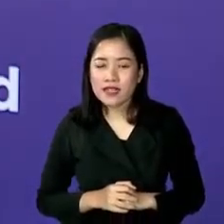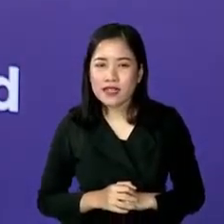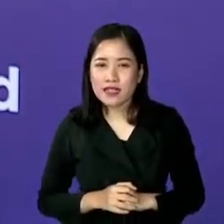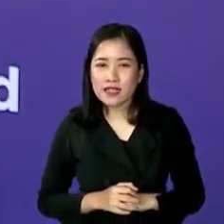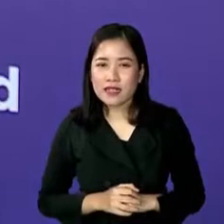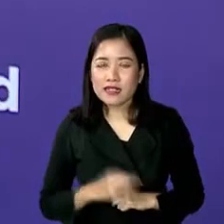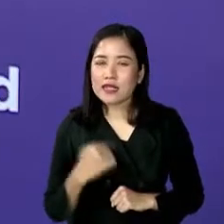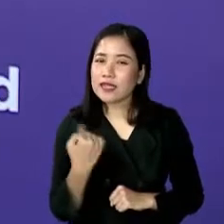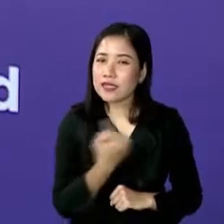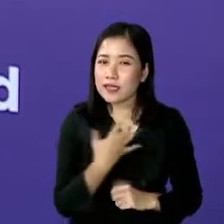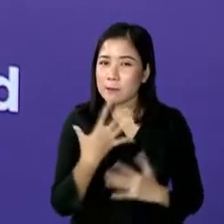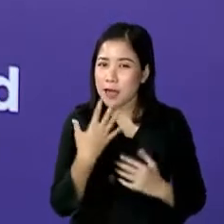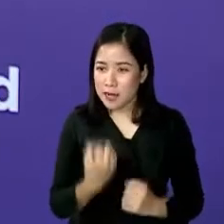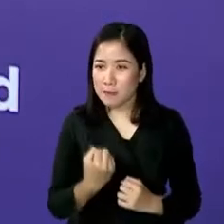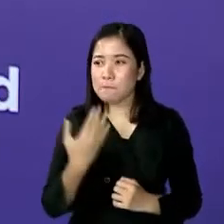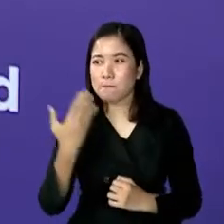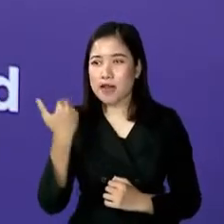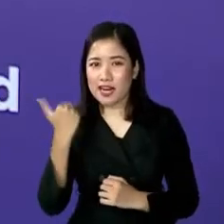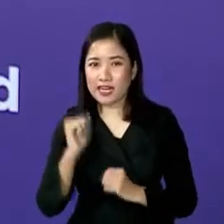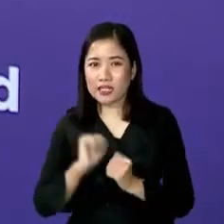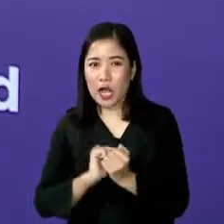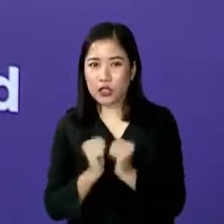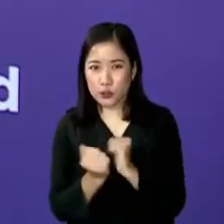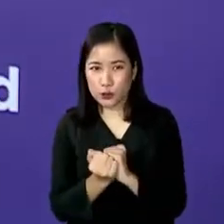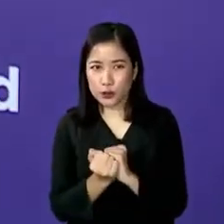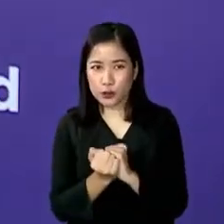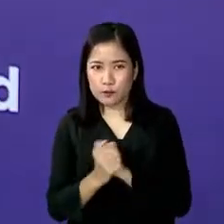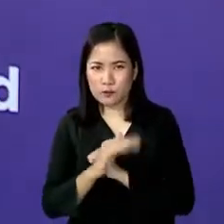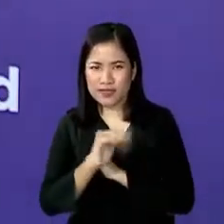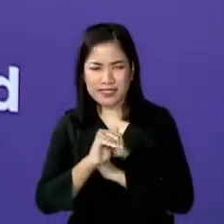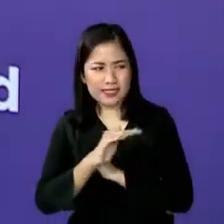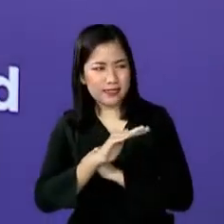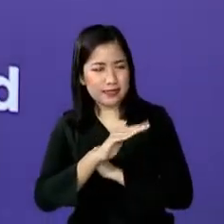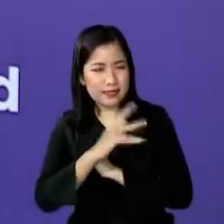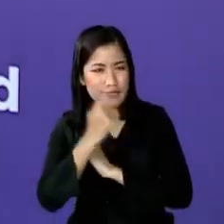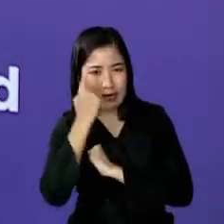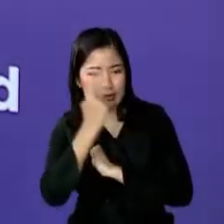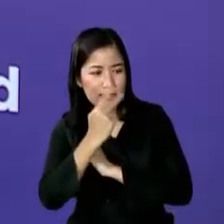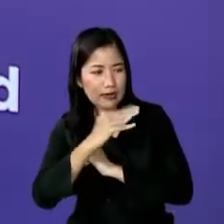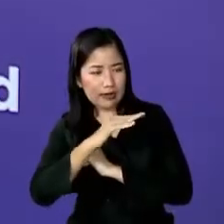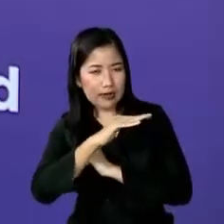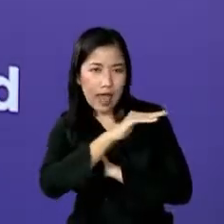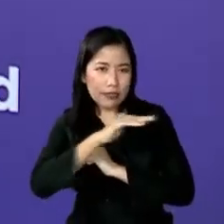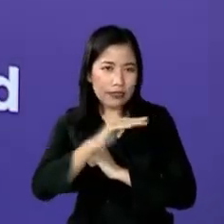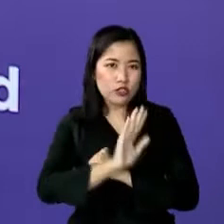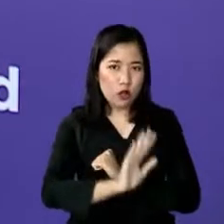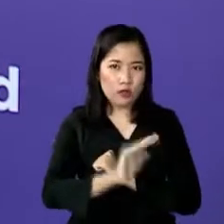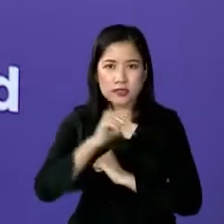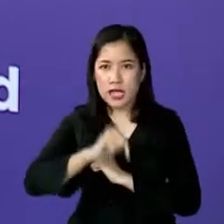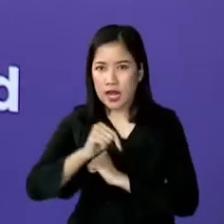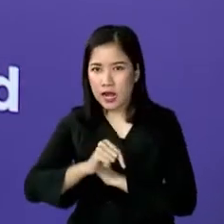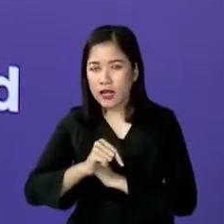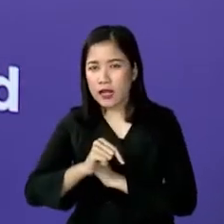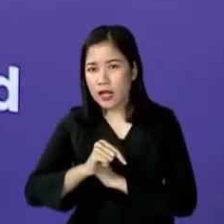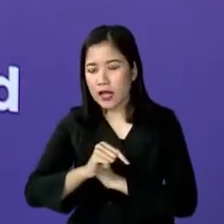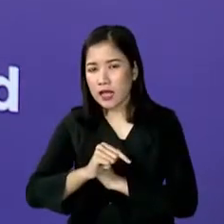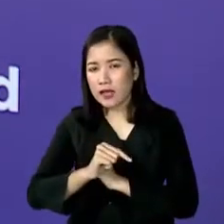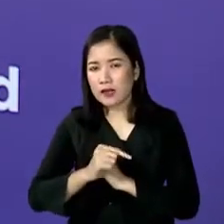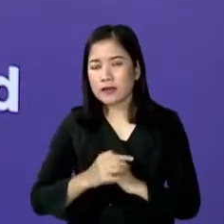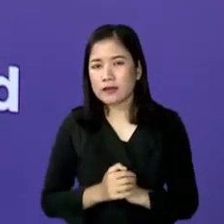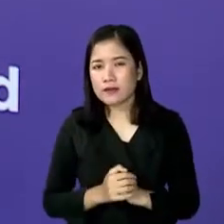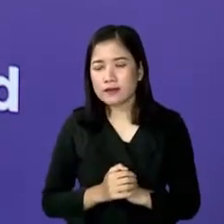kasus-kasus yang kemarin masih di permukaan seperti fenomena gunung es saat ini mulai kita